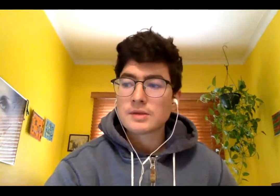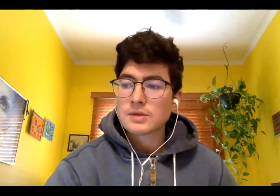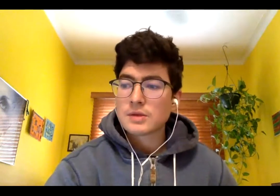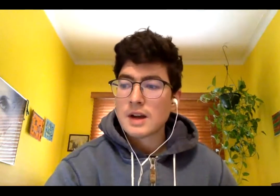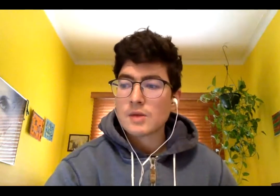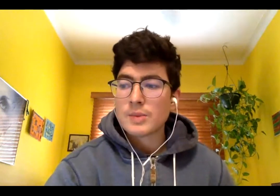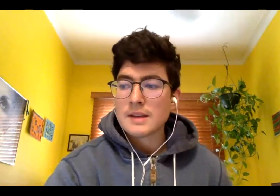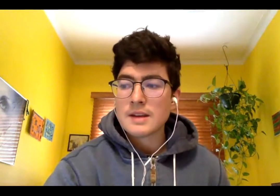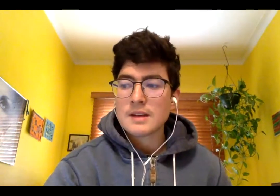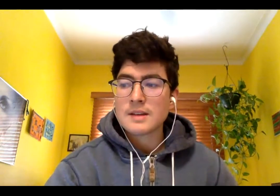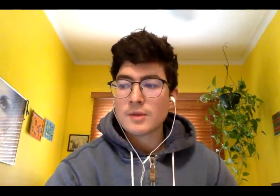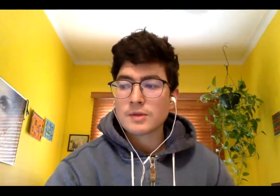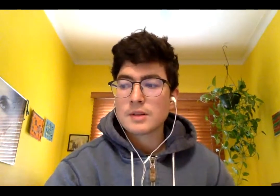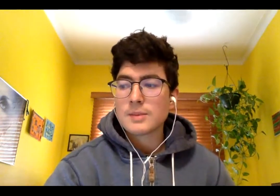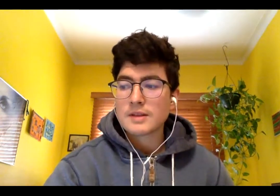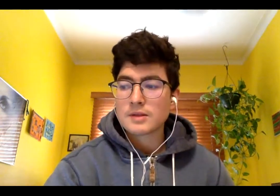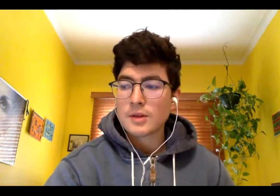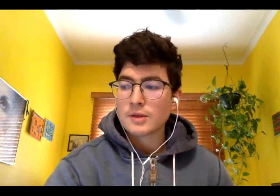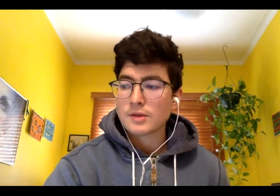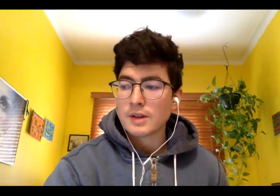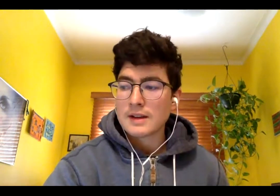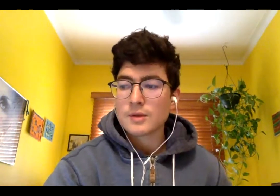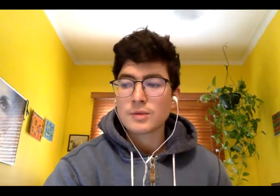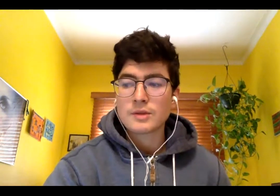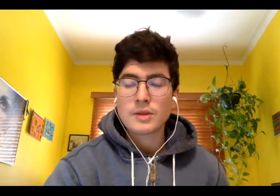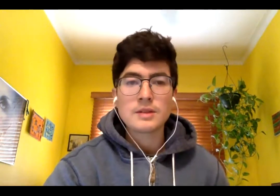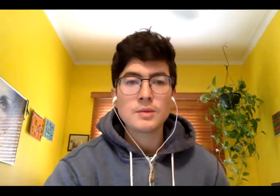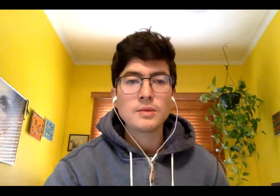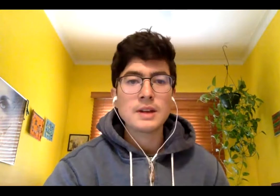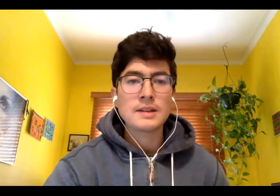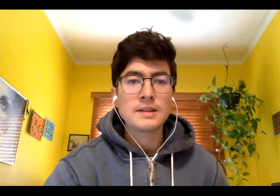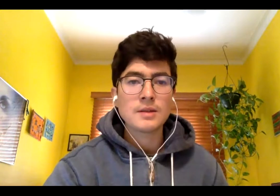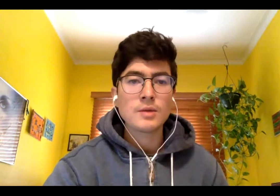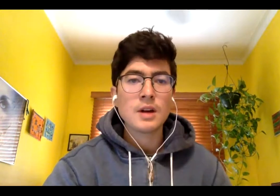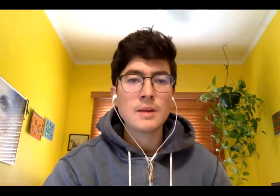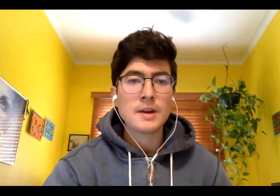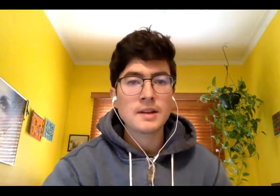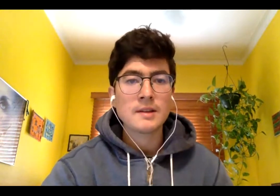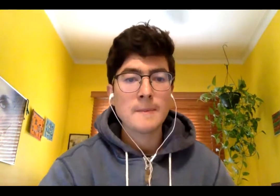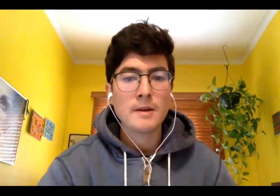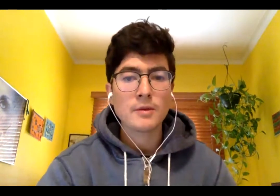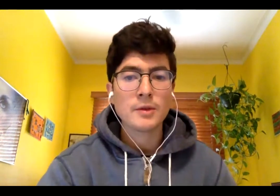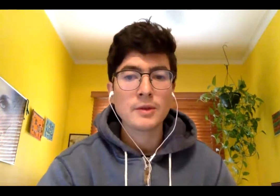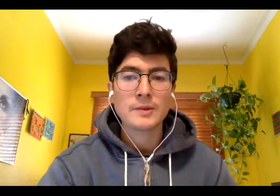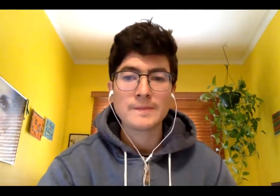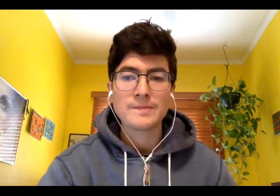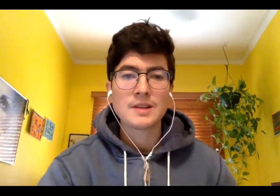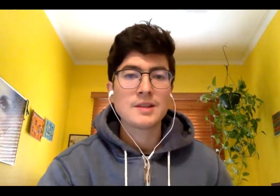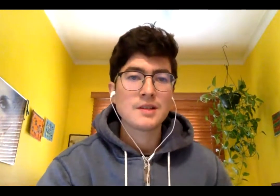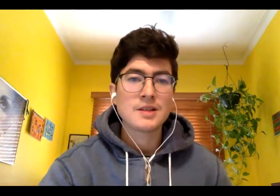présentation s'intitule Accompagner et défendre les personnes trans dans l'accès aux soins de transition, état des lieux à Marseille, en